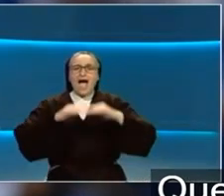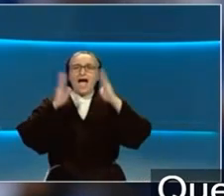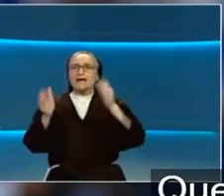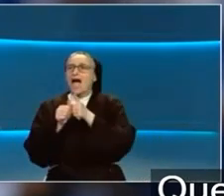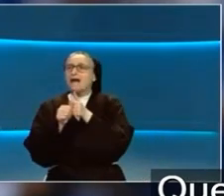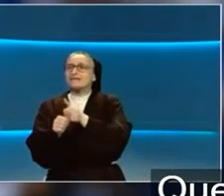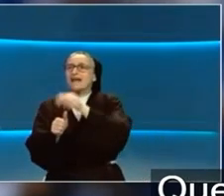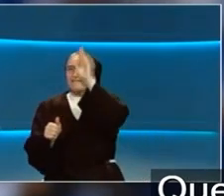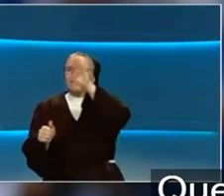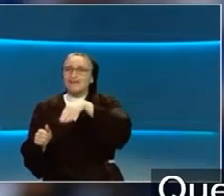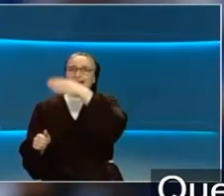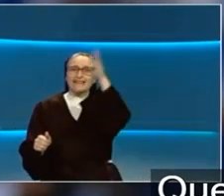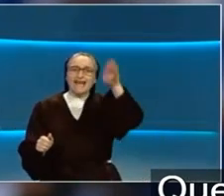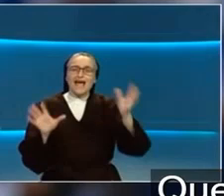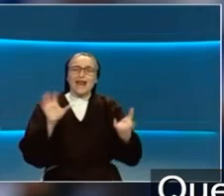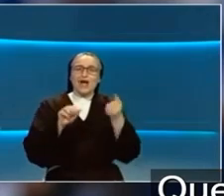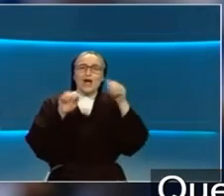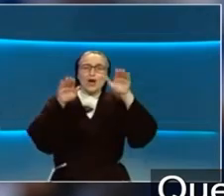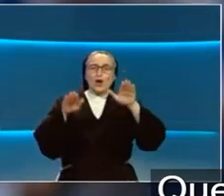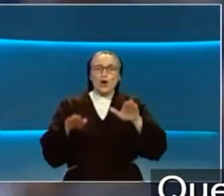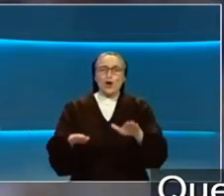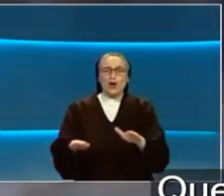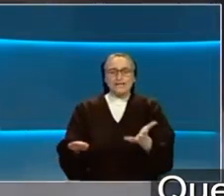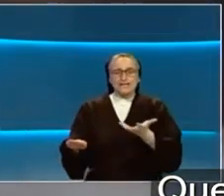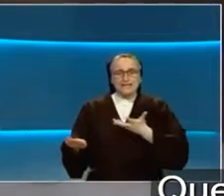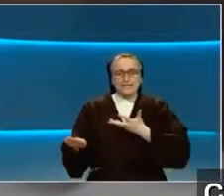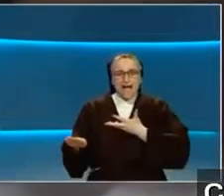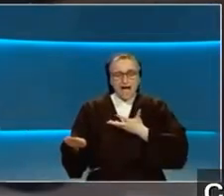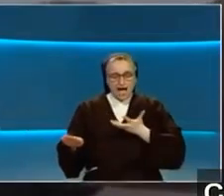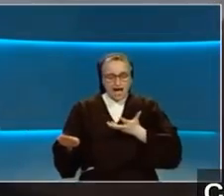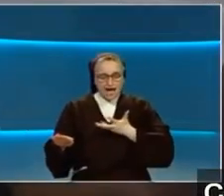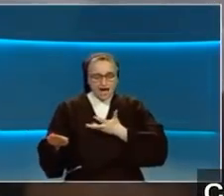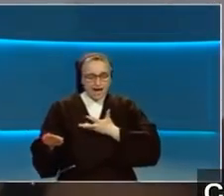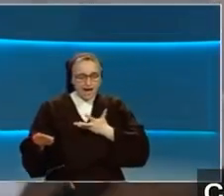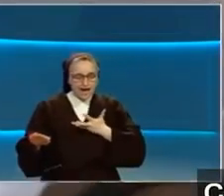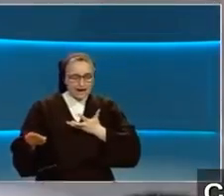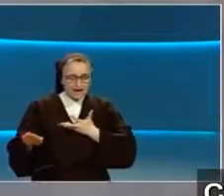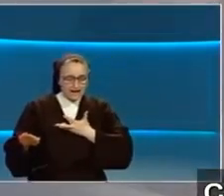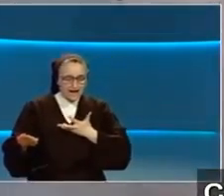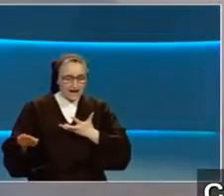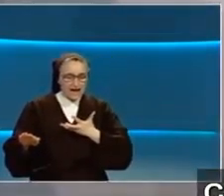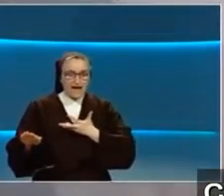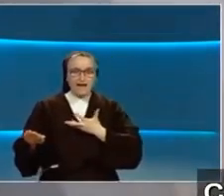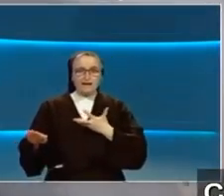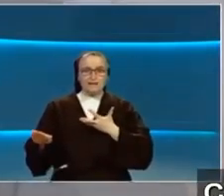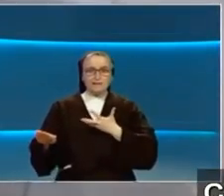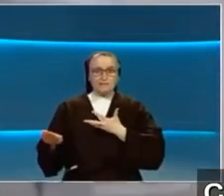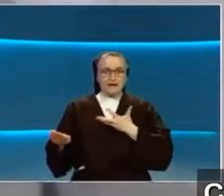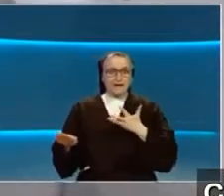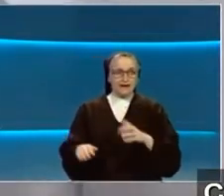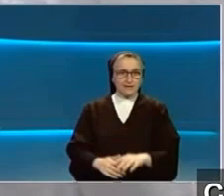occiditur, cuius sanguine postes fidelium